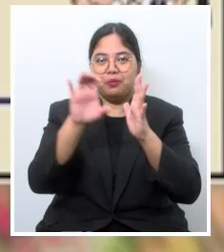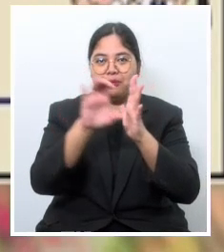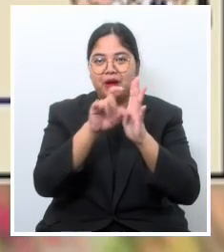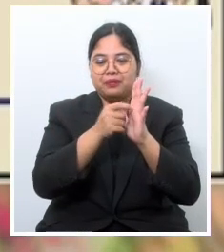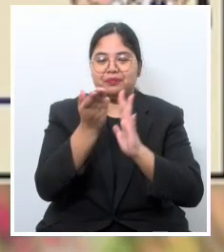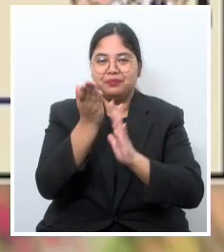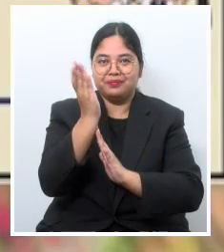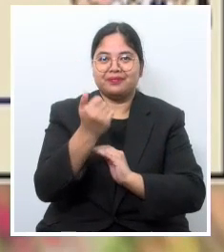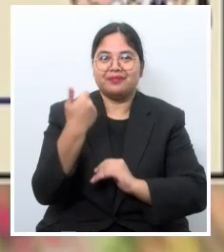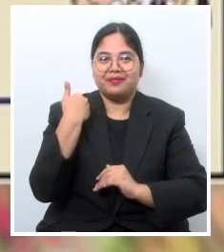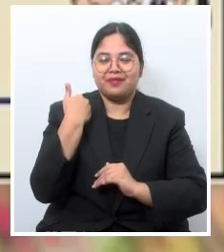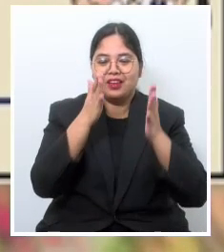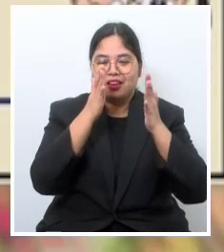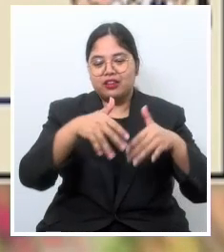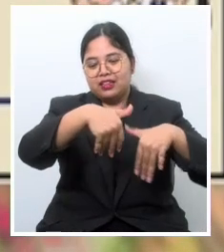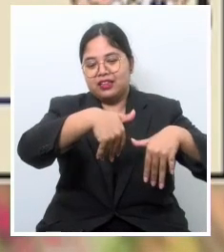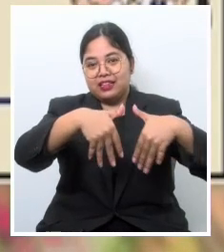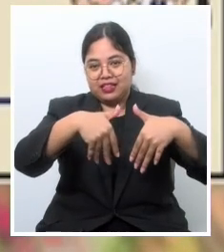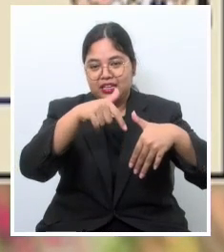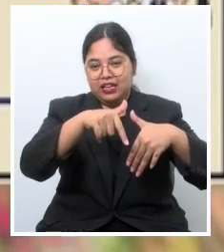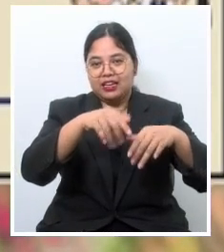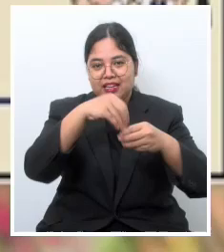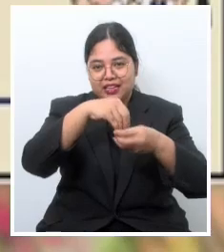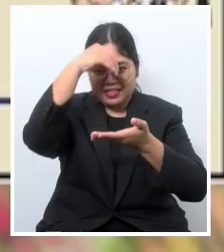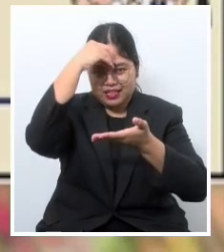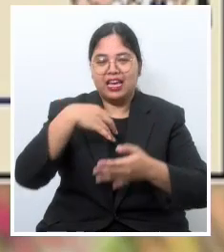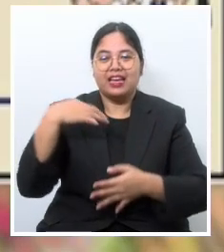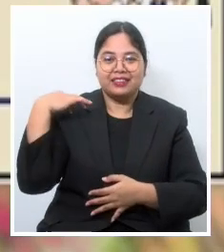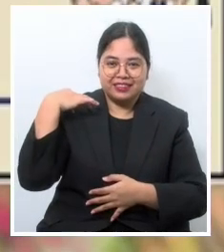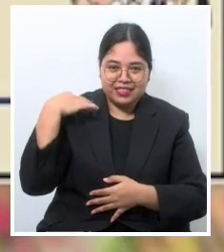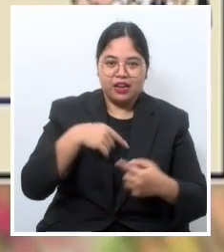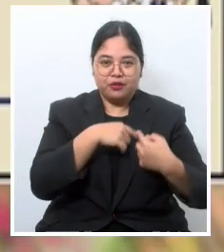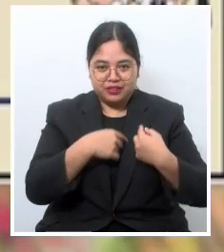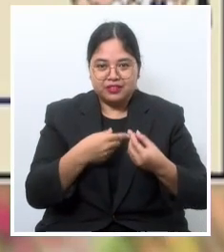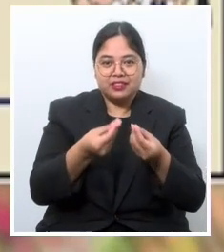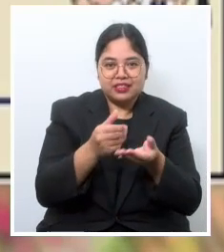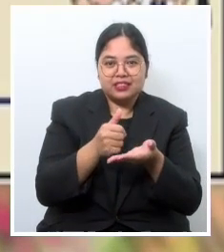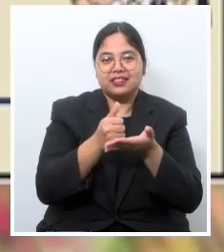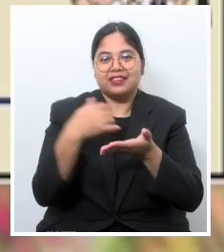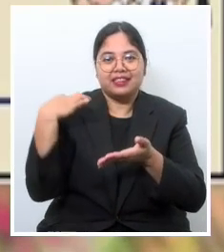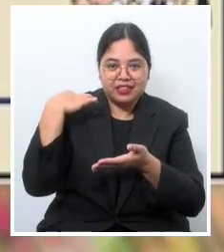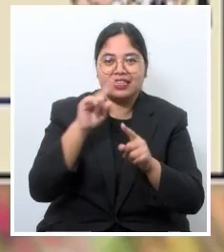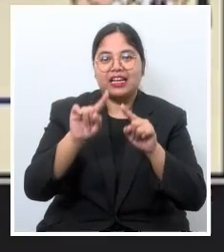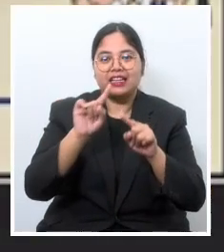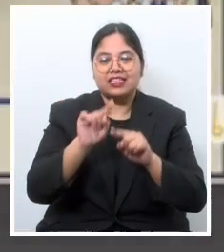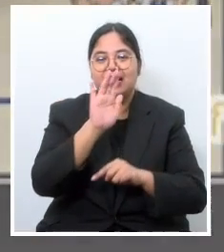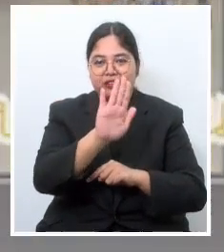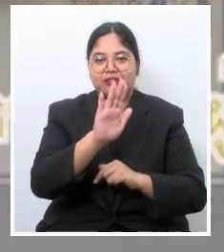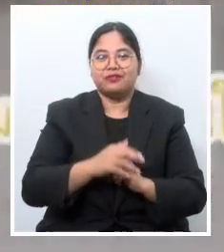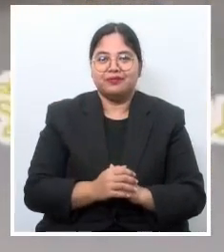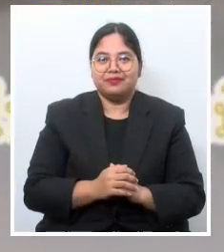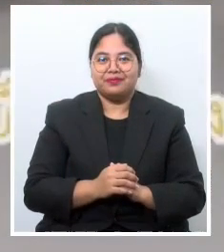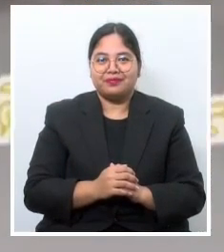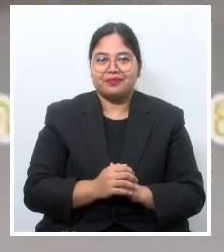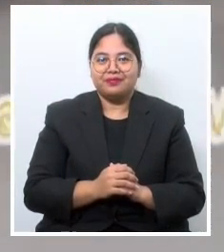ผู้เรียนให้เป็นพลเมืองดีมีจิตอาสาด้วย wtpมดลโรงเรียนวัดเตาปูนรูป